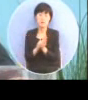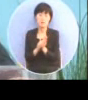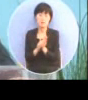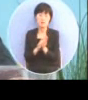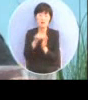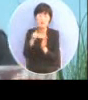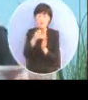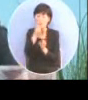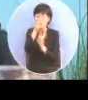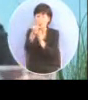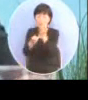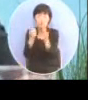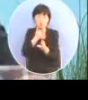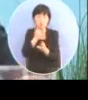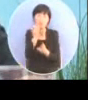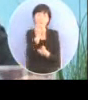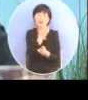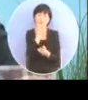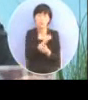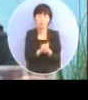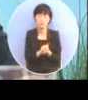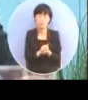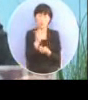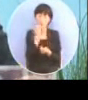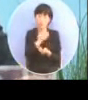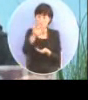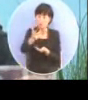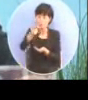Chính lời xưng nhận này Phi-e-rơ đã biết điều đó.